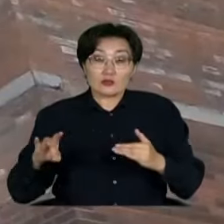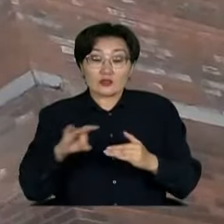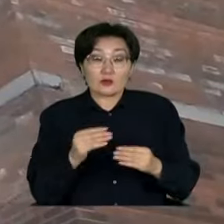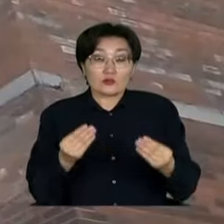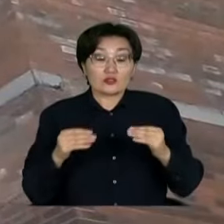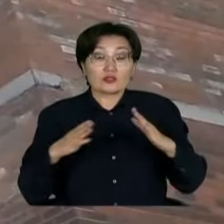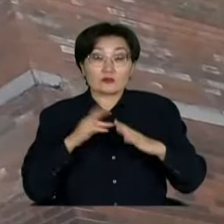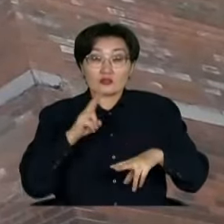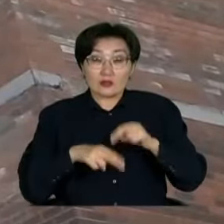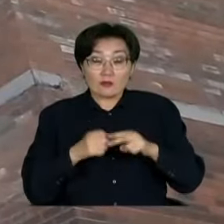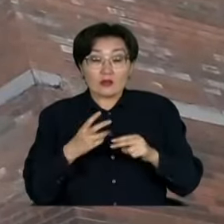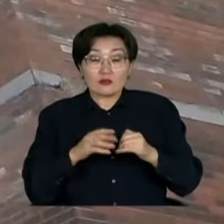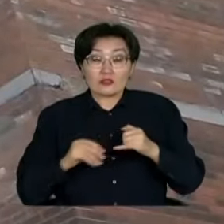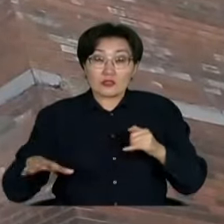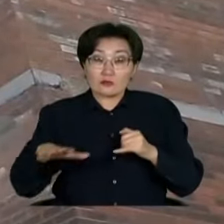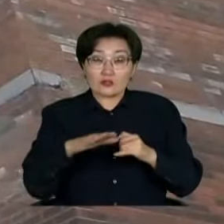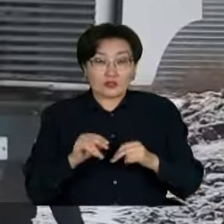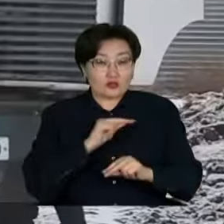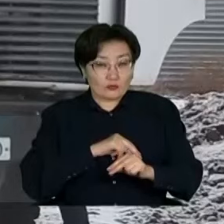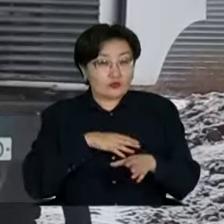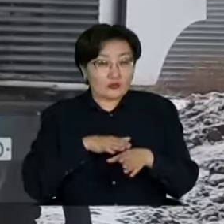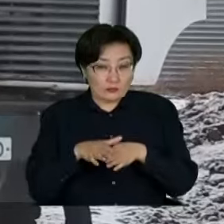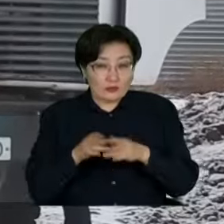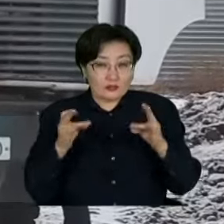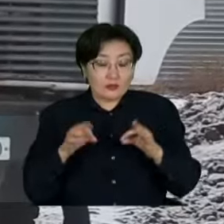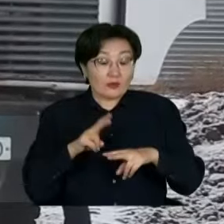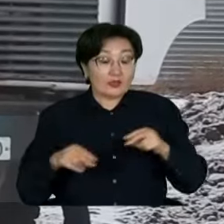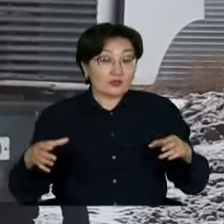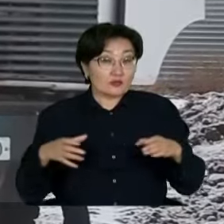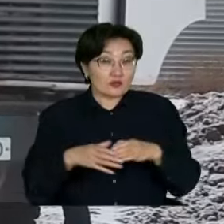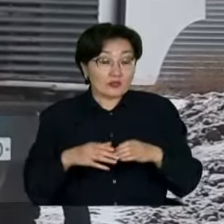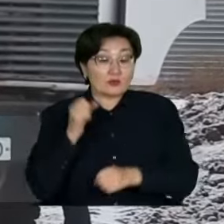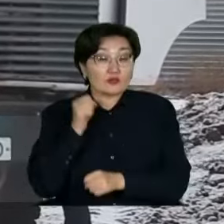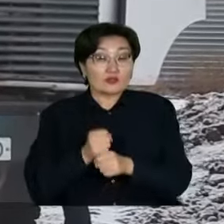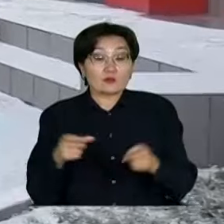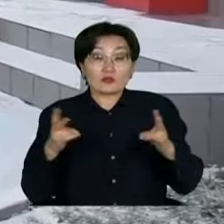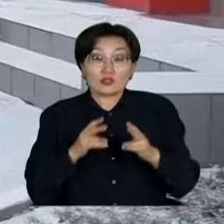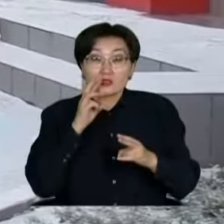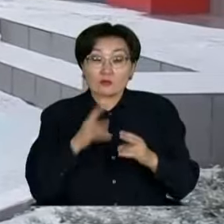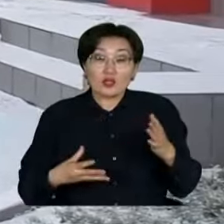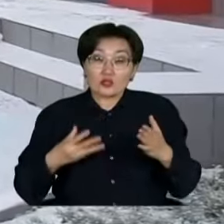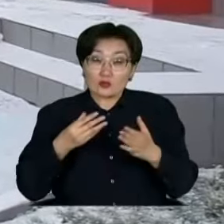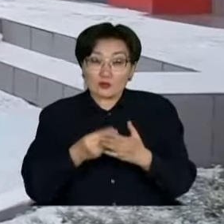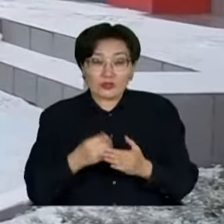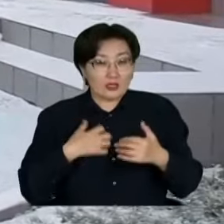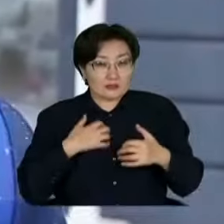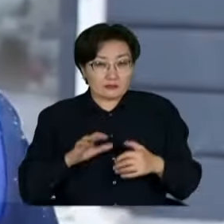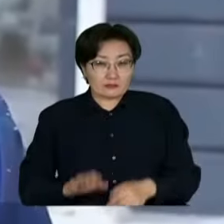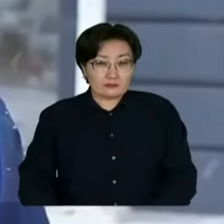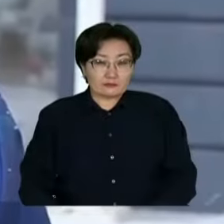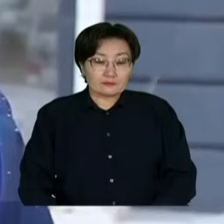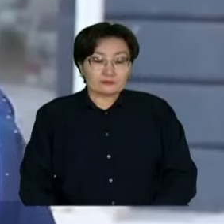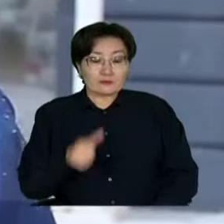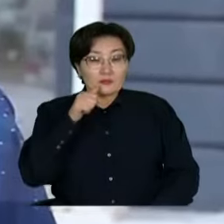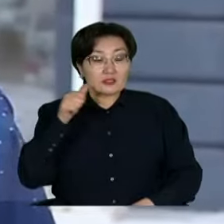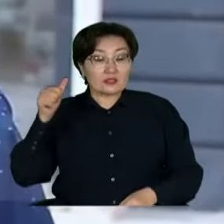үйлерін тұрғызып, біршама учаскелерде аянбай еңбек еткен. Алайда мердігер компания жұмысшыларға тиісті жалақысын төлеуге асығар емес. Былтырдан